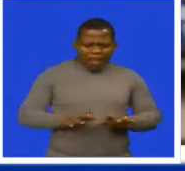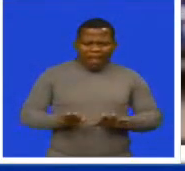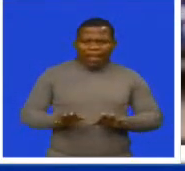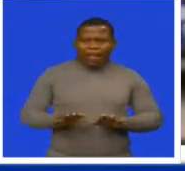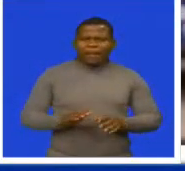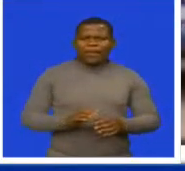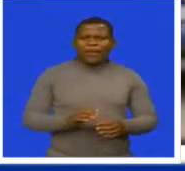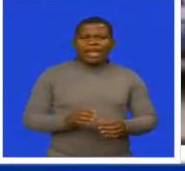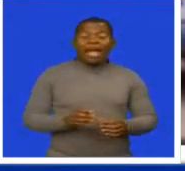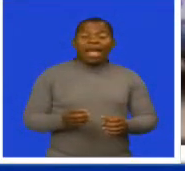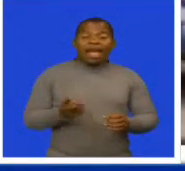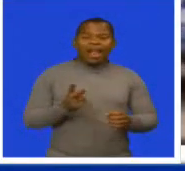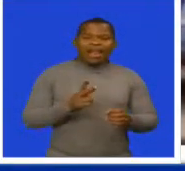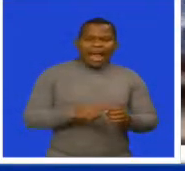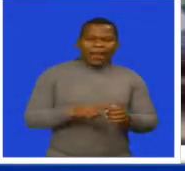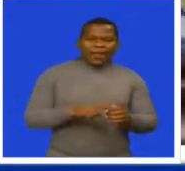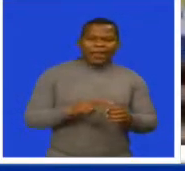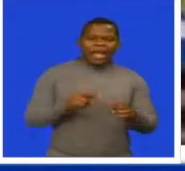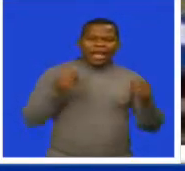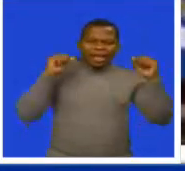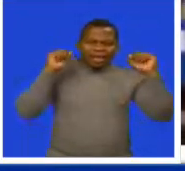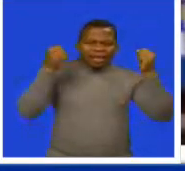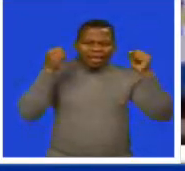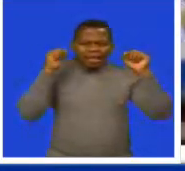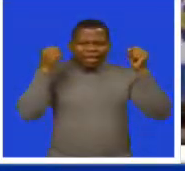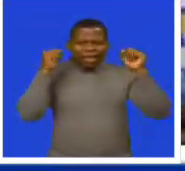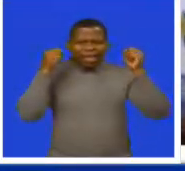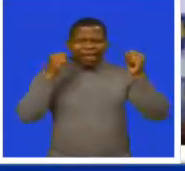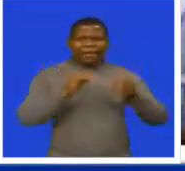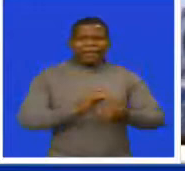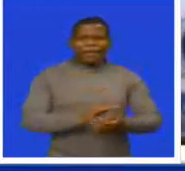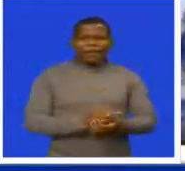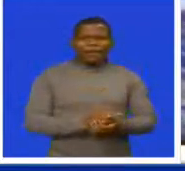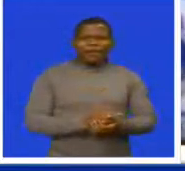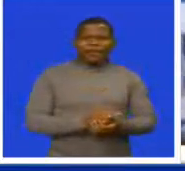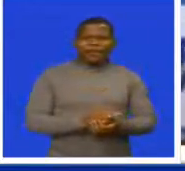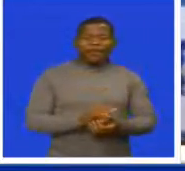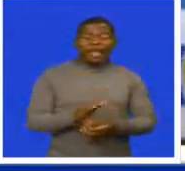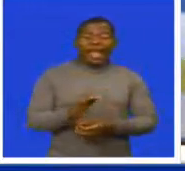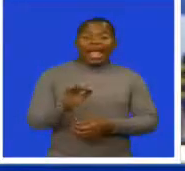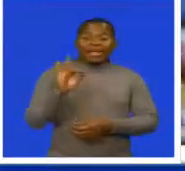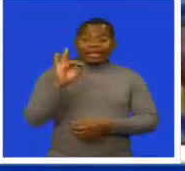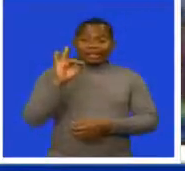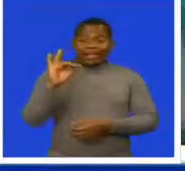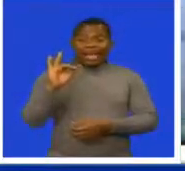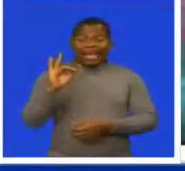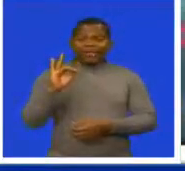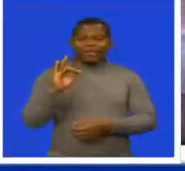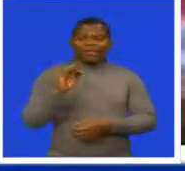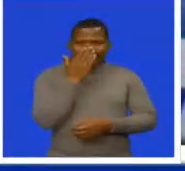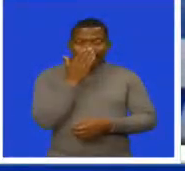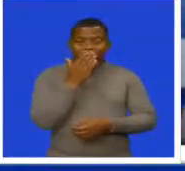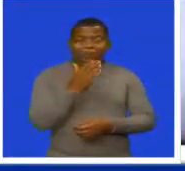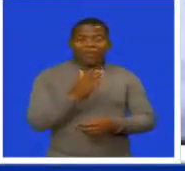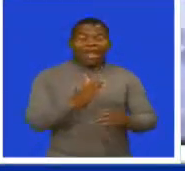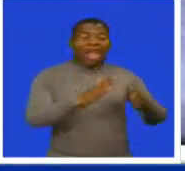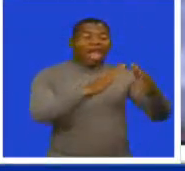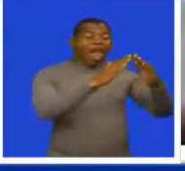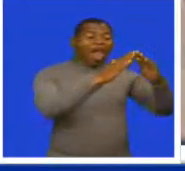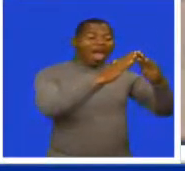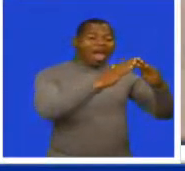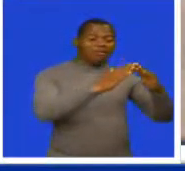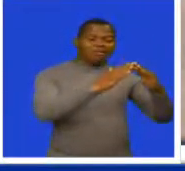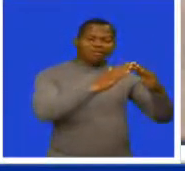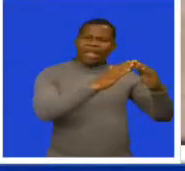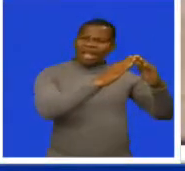Licala lebasolwa lesibili gcekeza etindlini tabothishela lapho khona kuthiwa bebati impahla letilingantulu